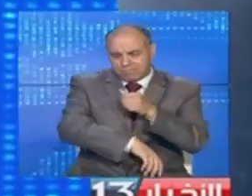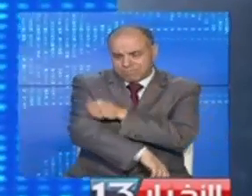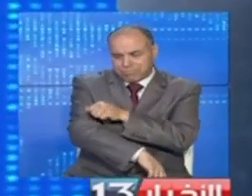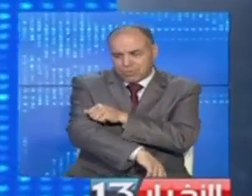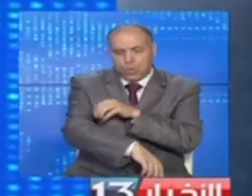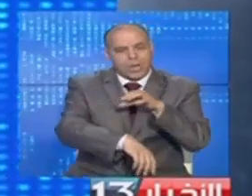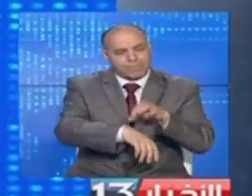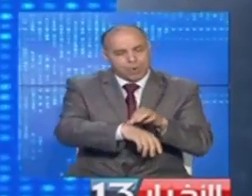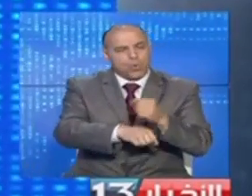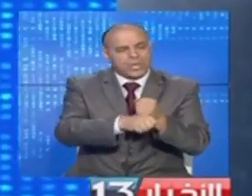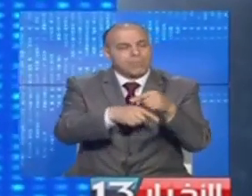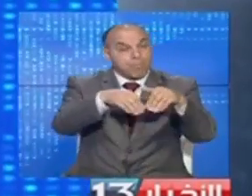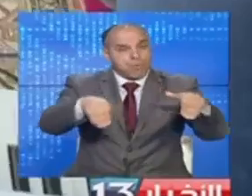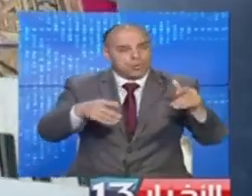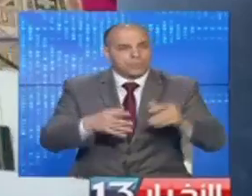في الصفوف الأمامية.